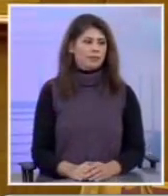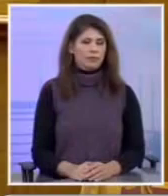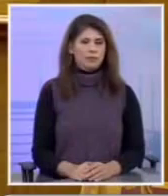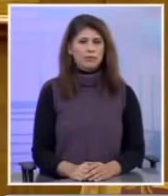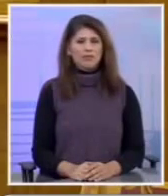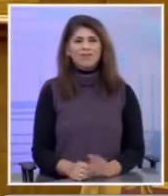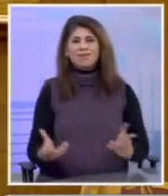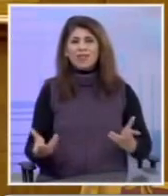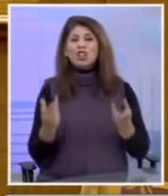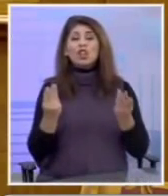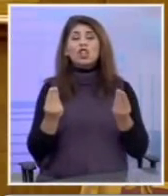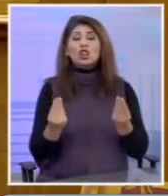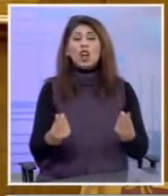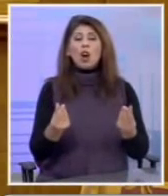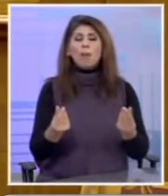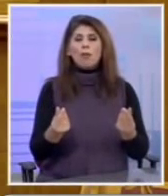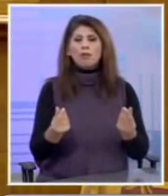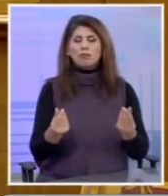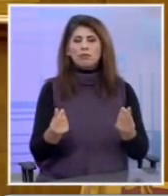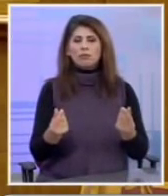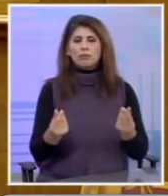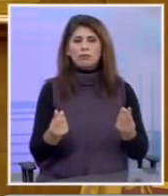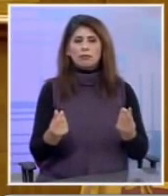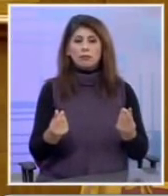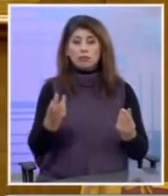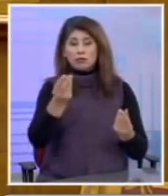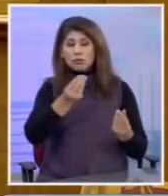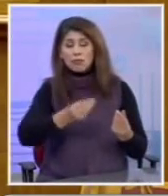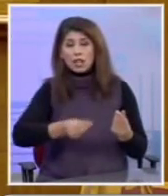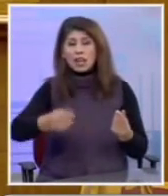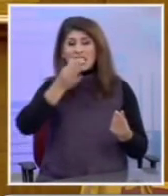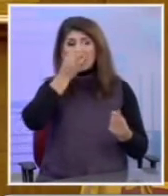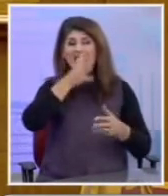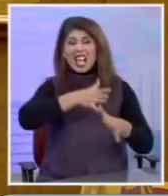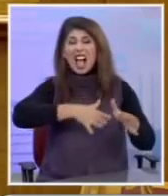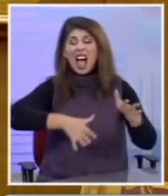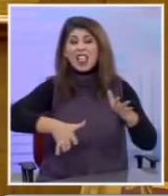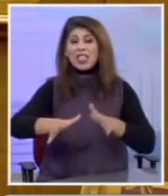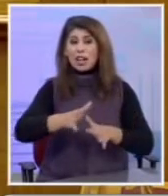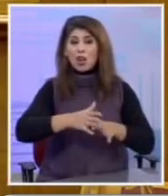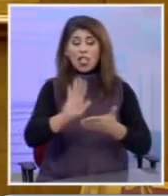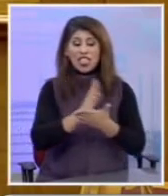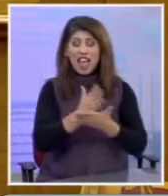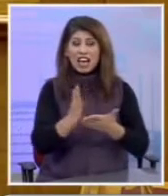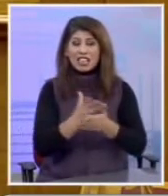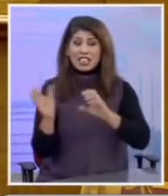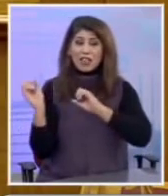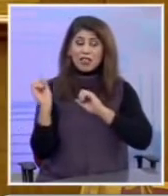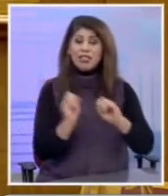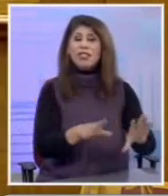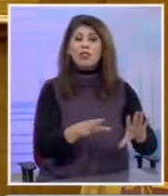σκανδαλώδη τρόπο διάλυσης και χαρίσματος της Αγροτικής Τράπεζας και του